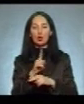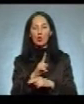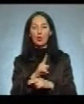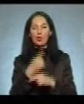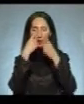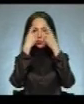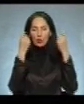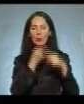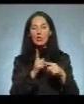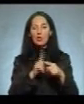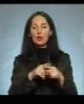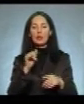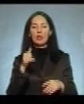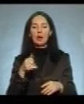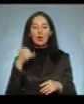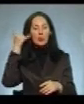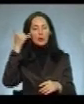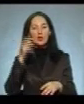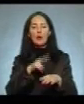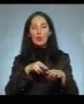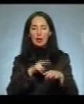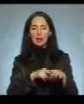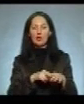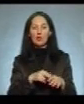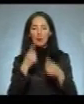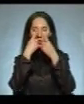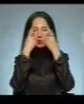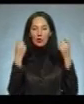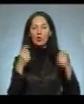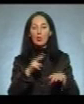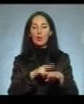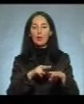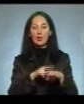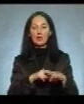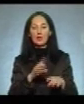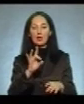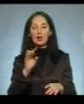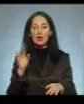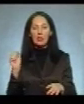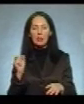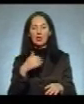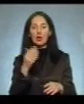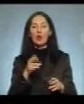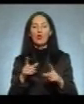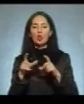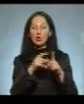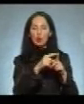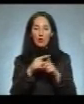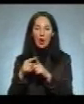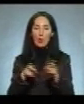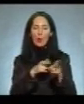об 11:20, повідомив речник Нацполіції області Сергій Крета. За його словами, потяг рухався за